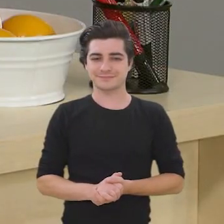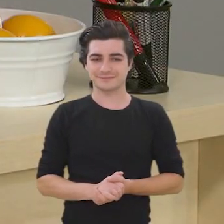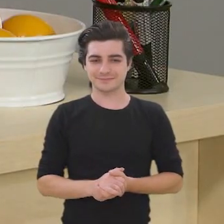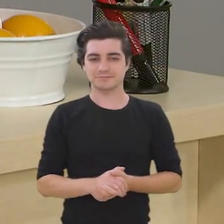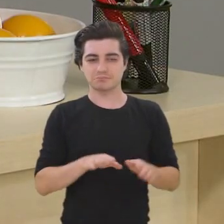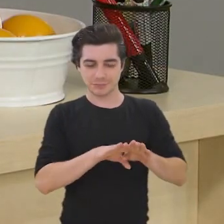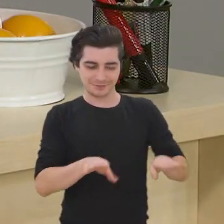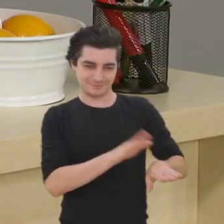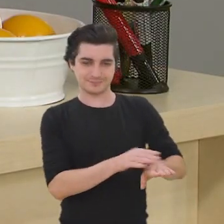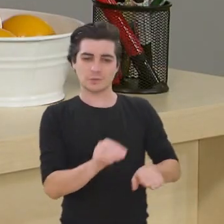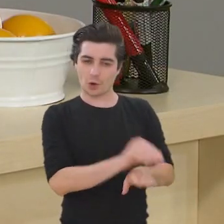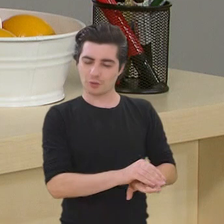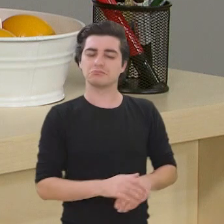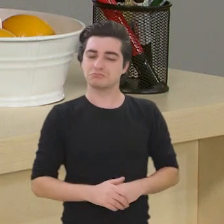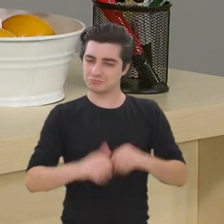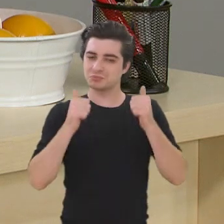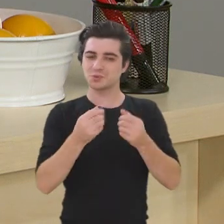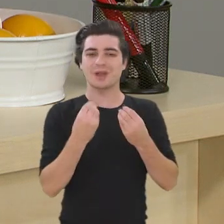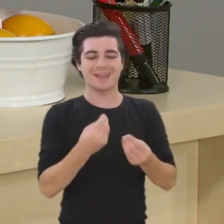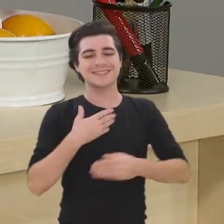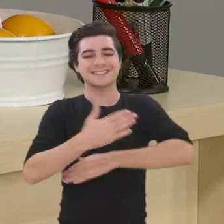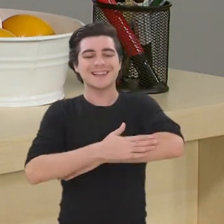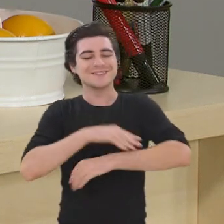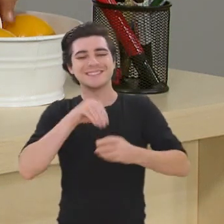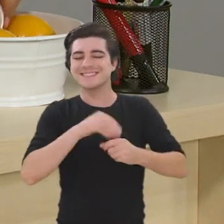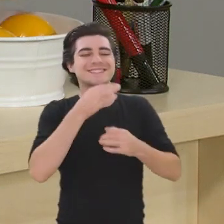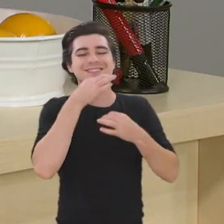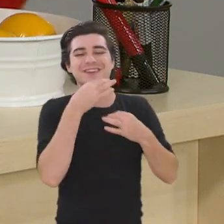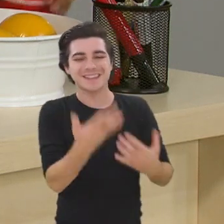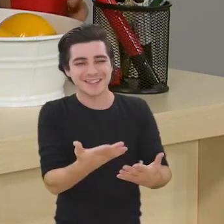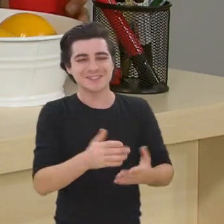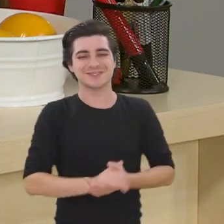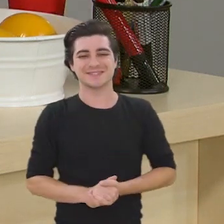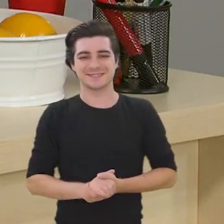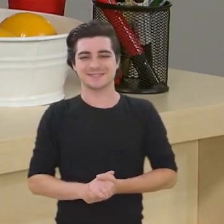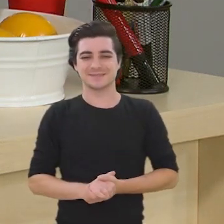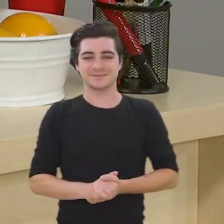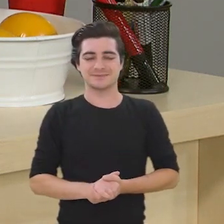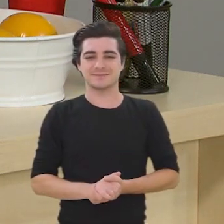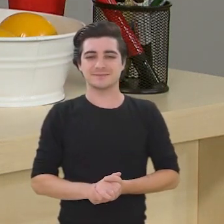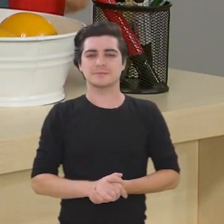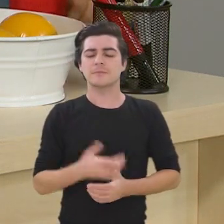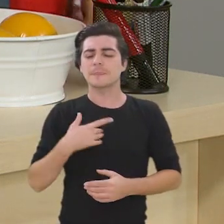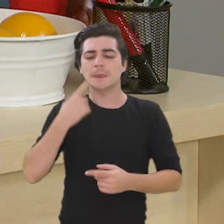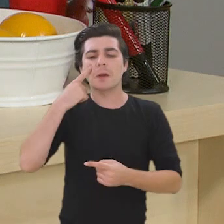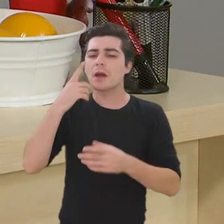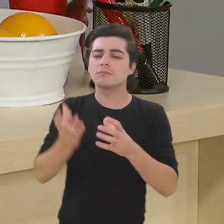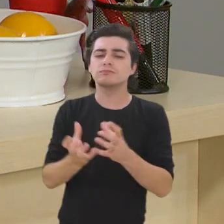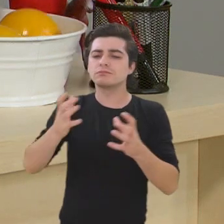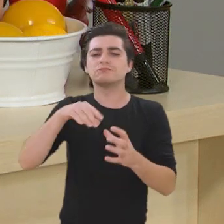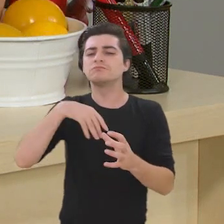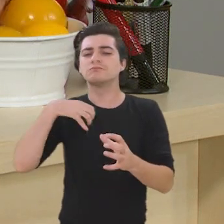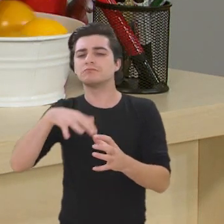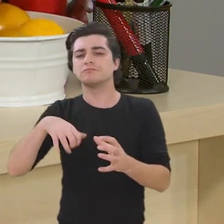Masanın kenarına koyabilirsin. Çok güzel. Bana yardım ettiğin için teşekkür ederim. Şimdi hemen bakayım, biraz daha karıştırayım